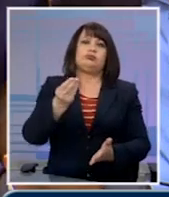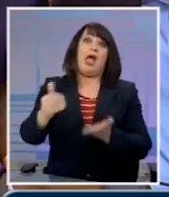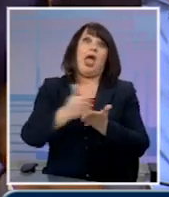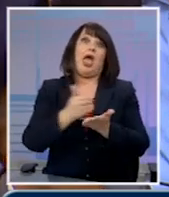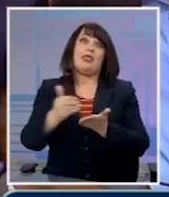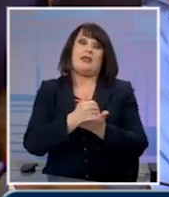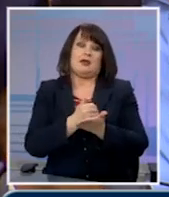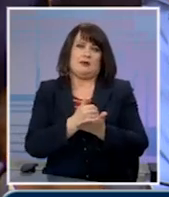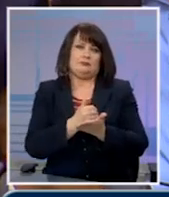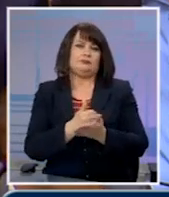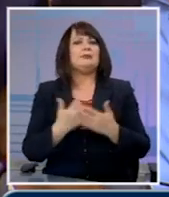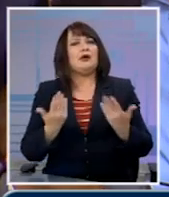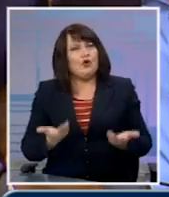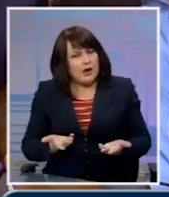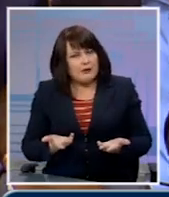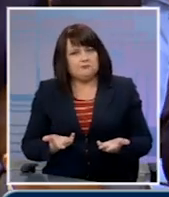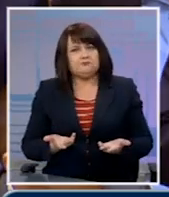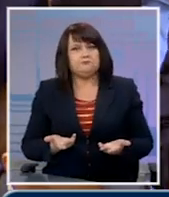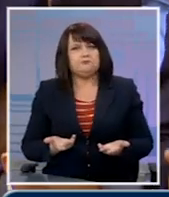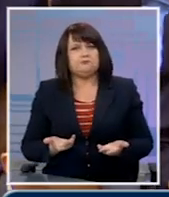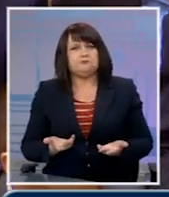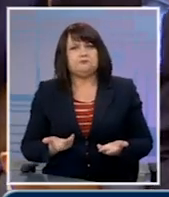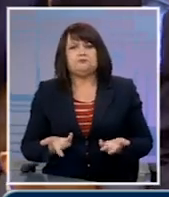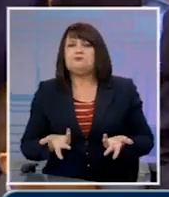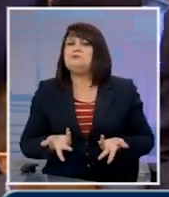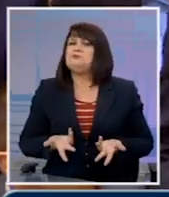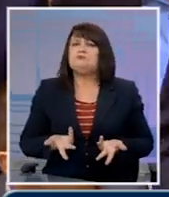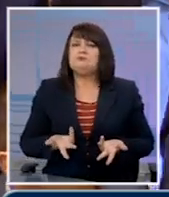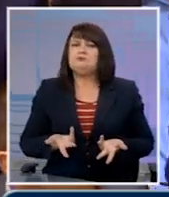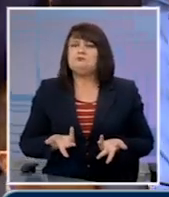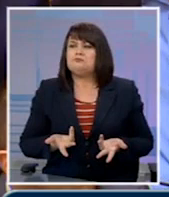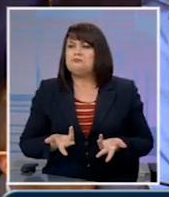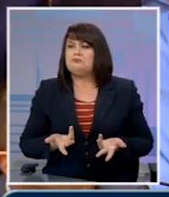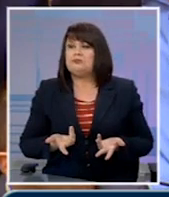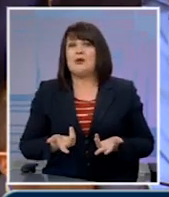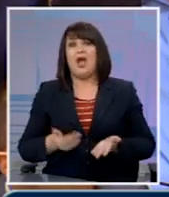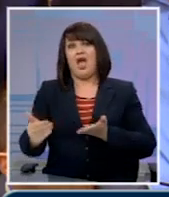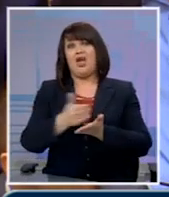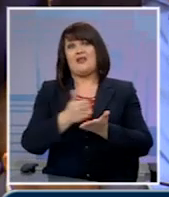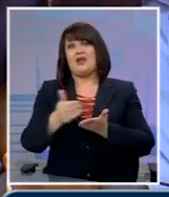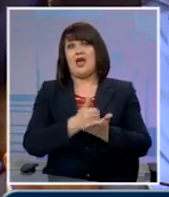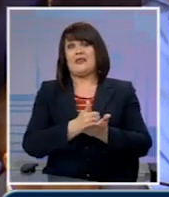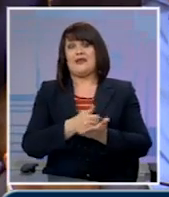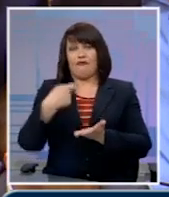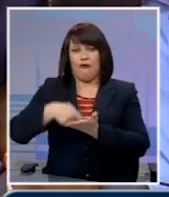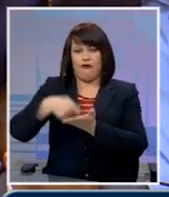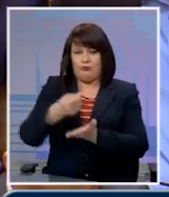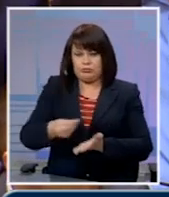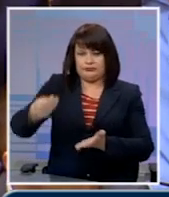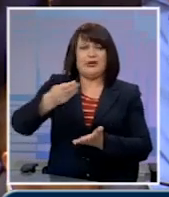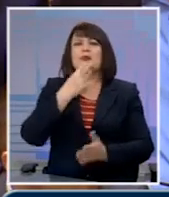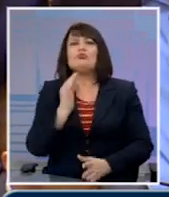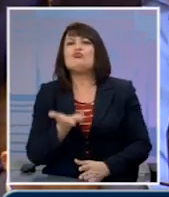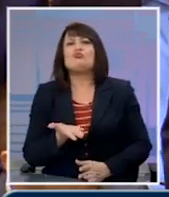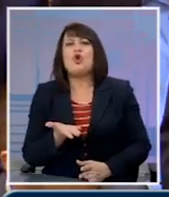άδικοι αλλά αφού ήτανε είναι τόσο εξαιρετικά άδικοι οι έμμεσοι φόροι γιατί